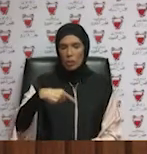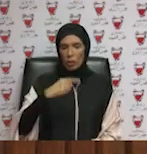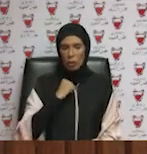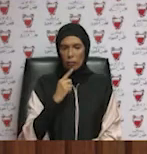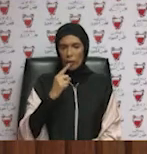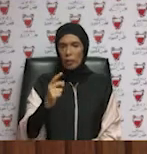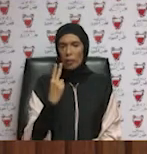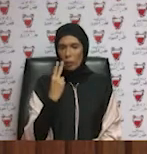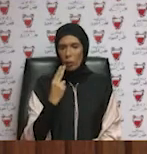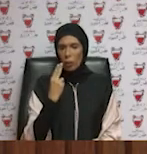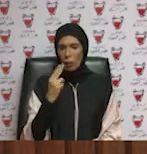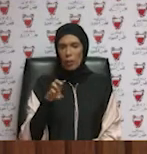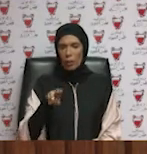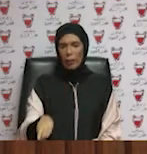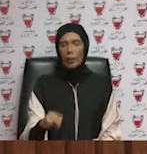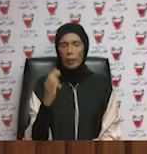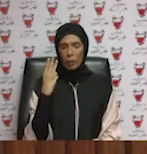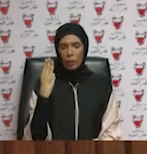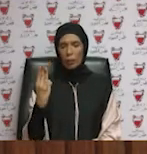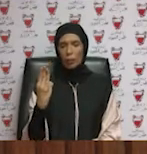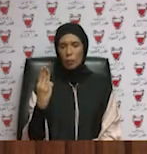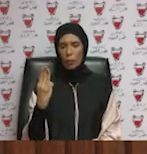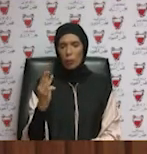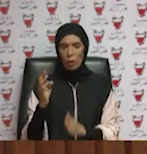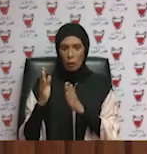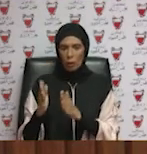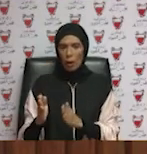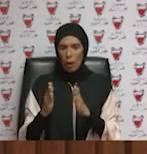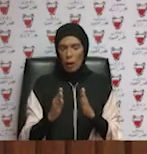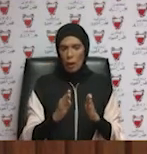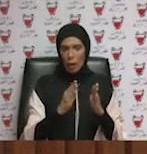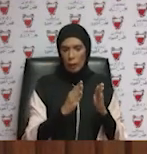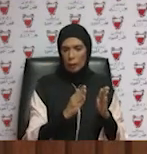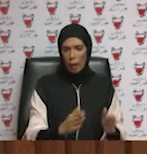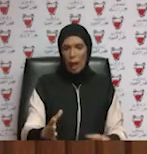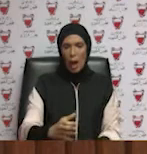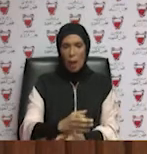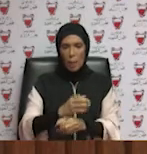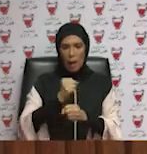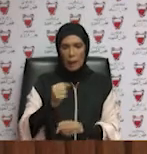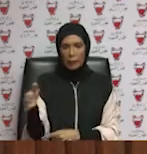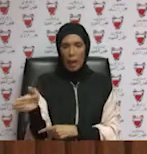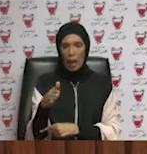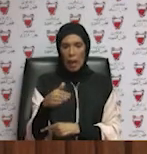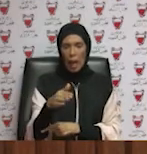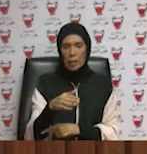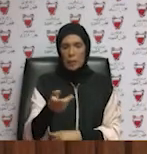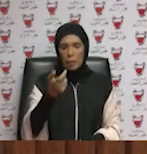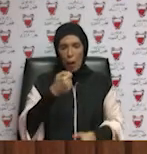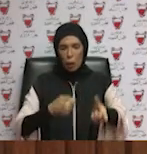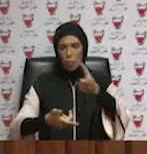لسنة 2003 بشأن تنظيم صيد واستغلال وحماية الثروة البحرية